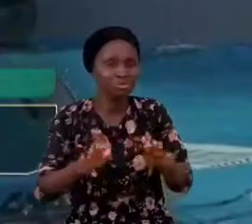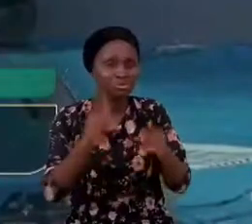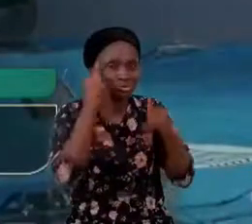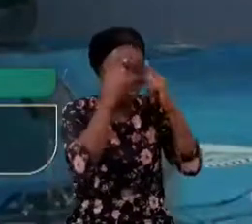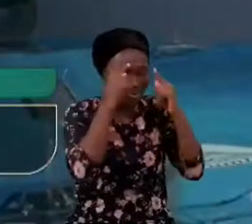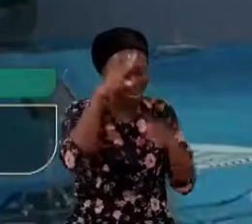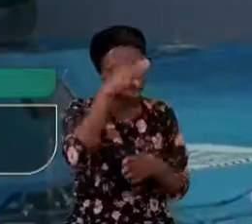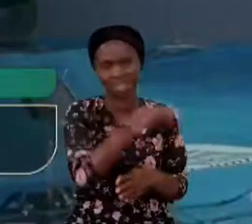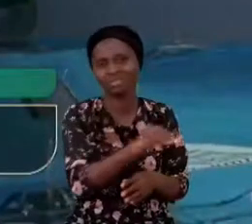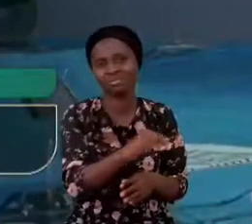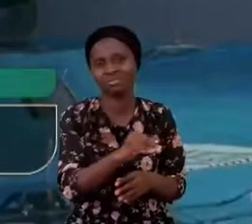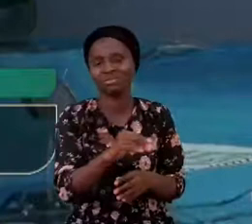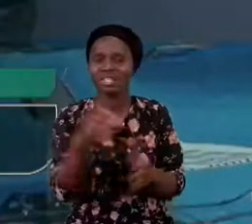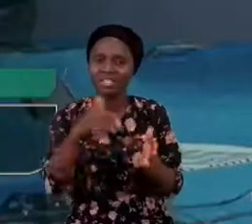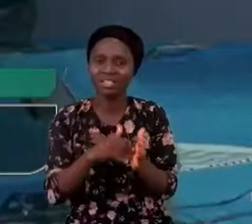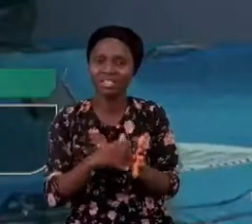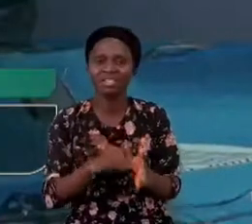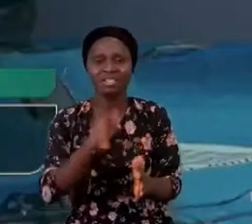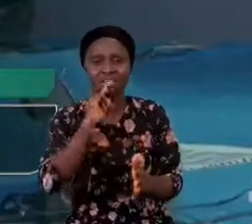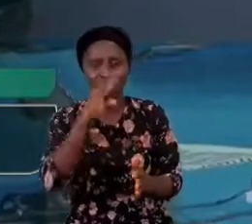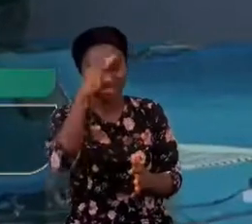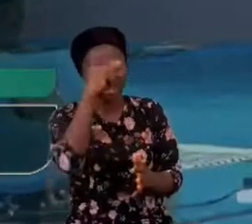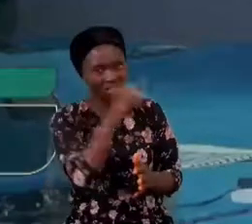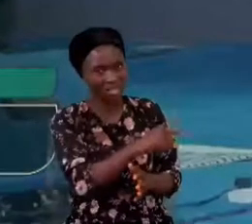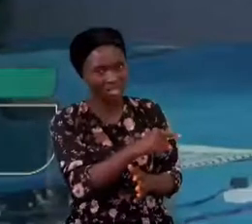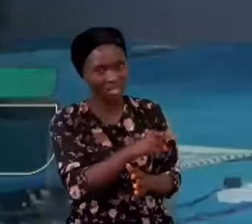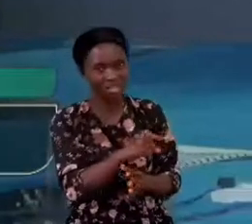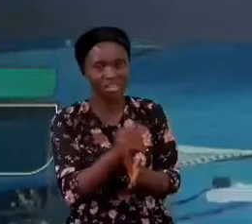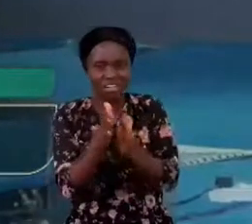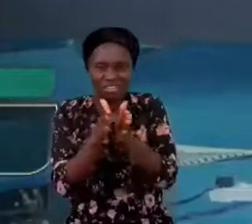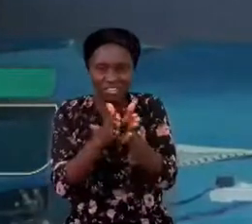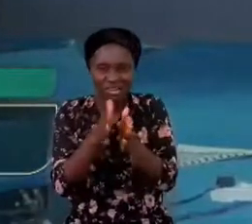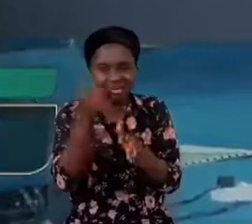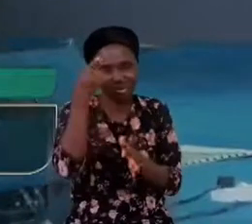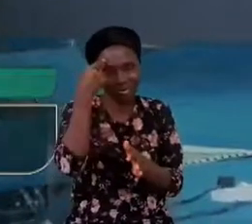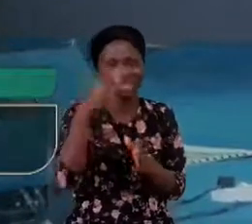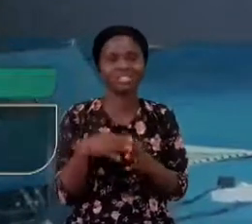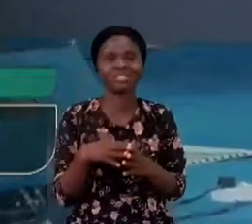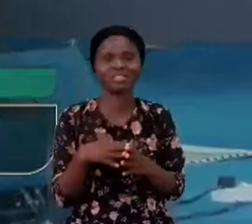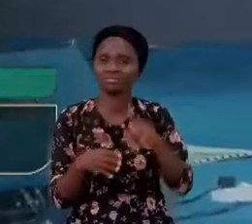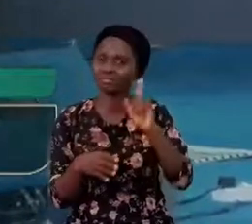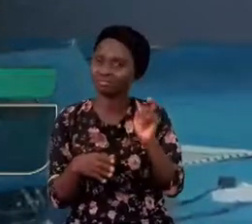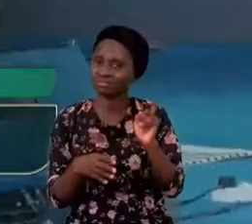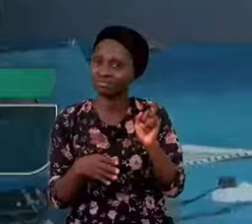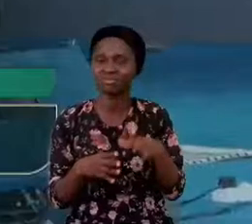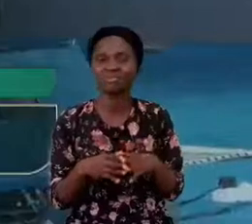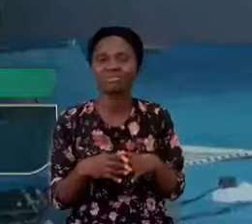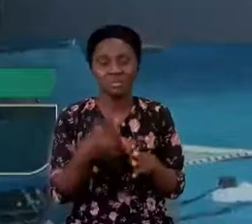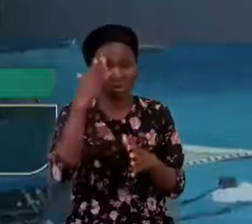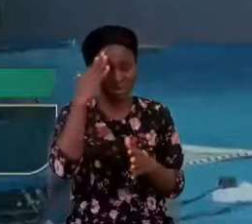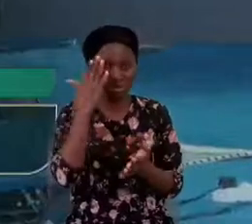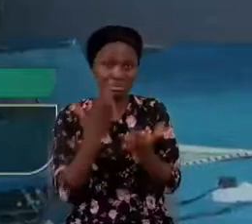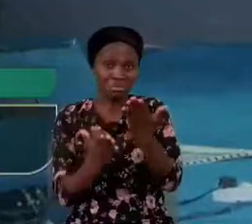d'esprit. Si tu essaies d'aller à la bibliothèque, il dit pourquoi ne pas rester dans la chambre